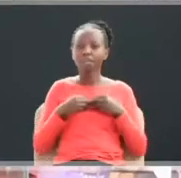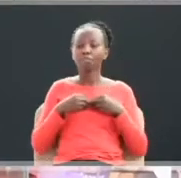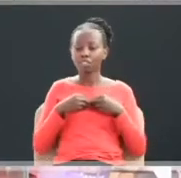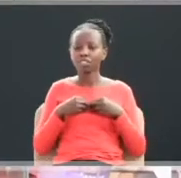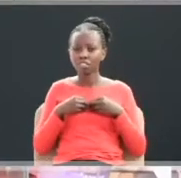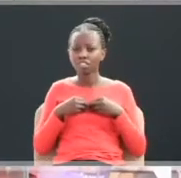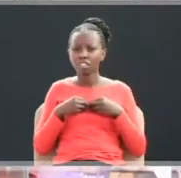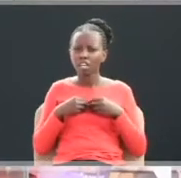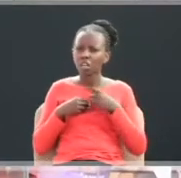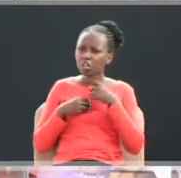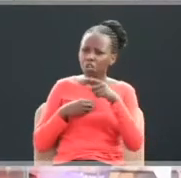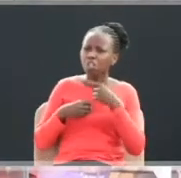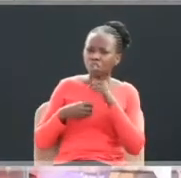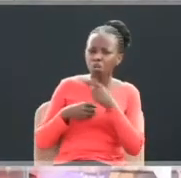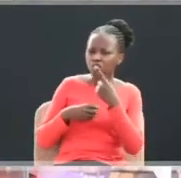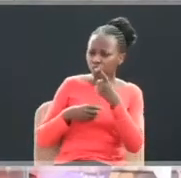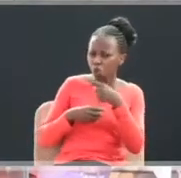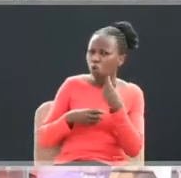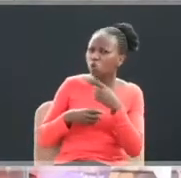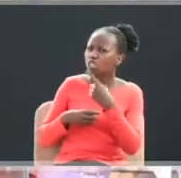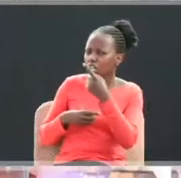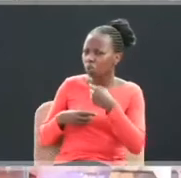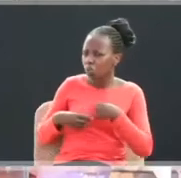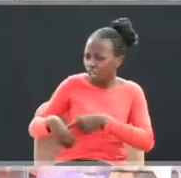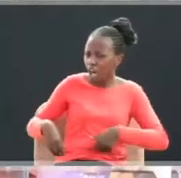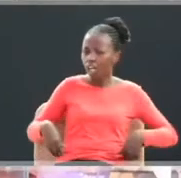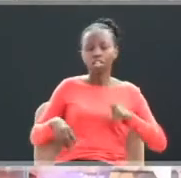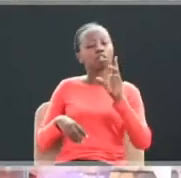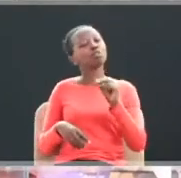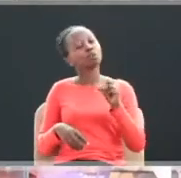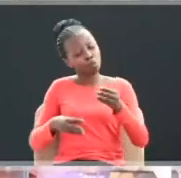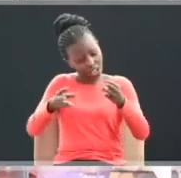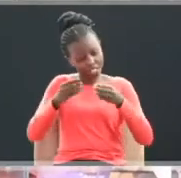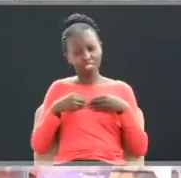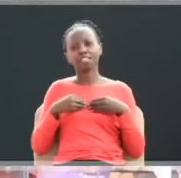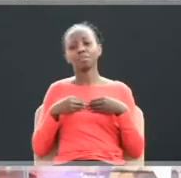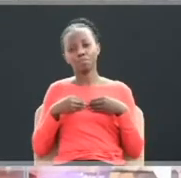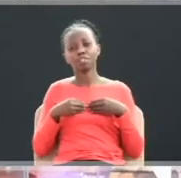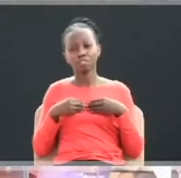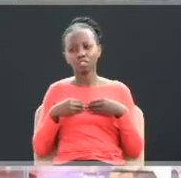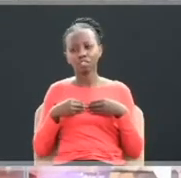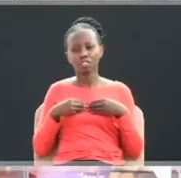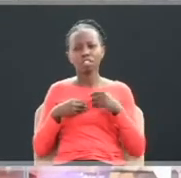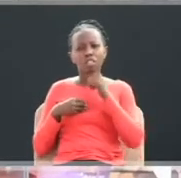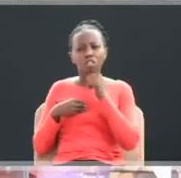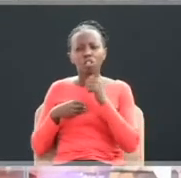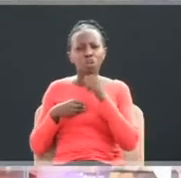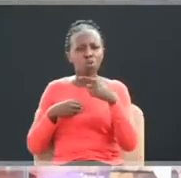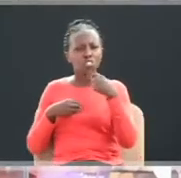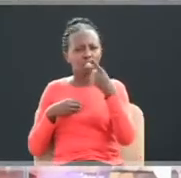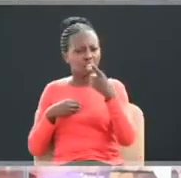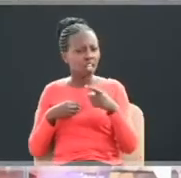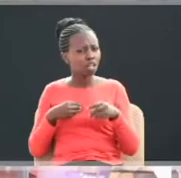ati nani alikuambia? I don't need to be told by anybody. I can look at you and say, hey, whoa, uyu. Uyu wacha nimpige